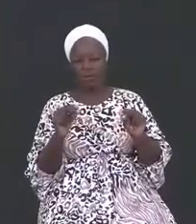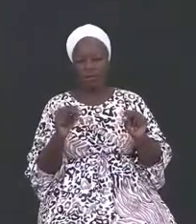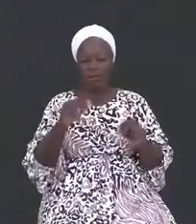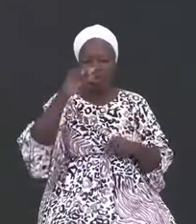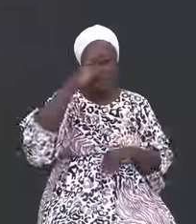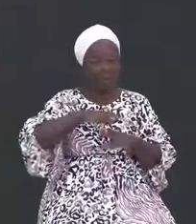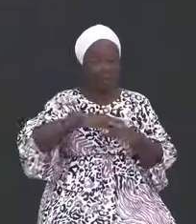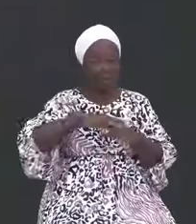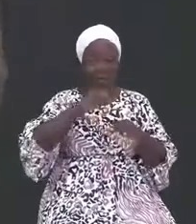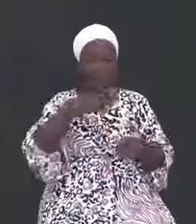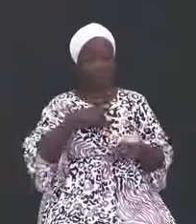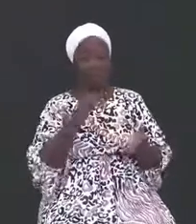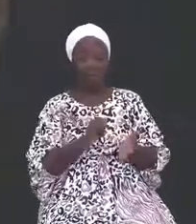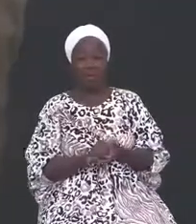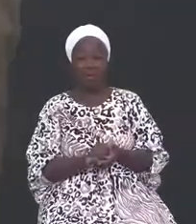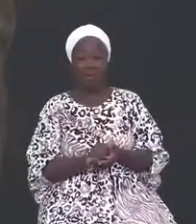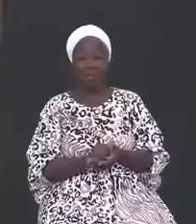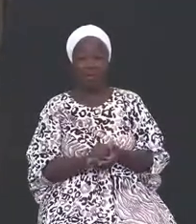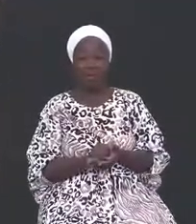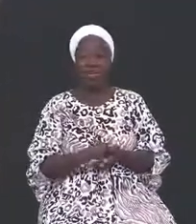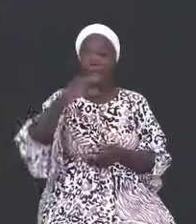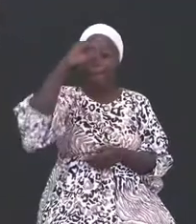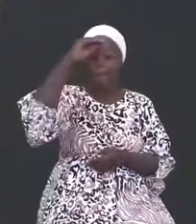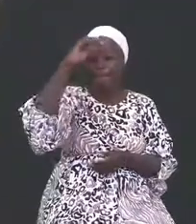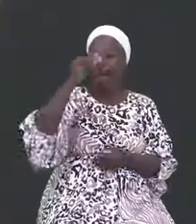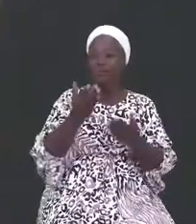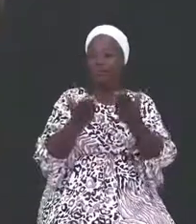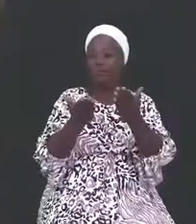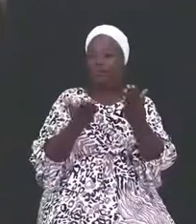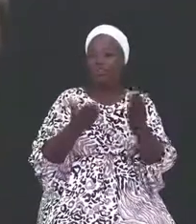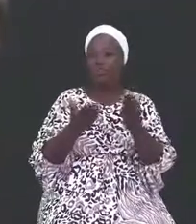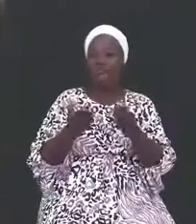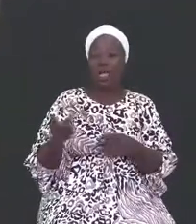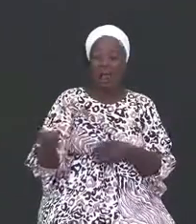Les êtres humains ne font pas ça. Les êtres humains veulent que eux seuls